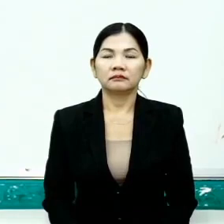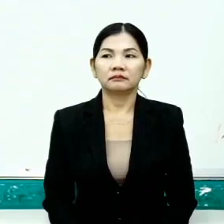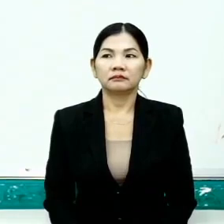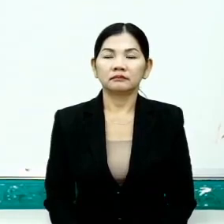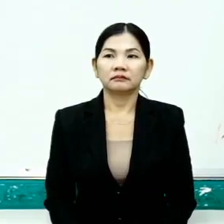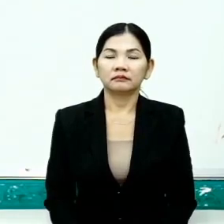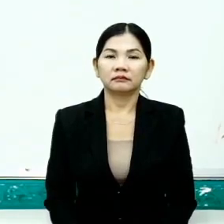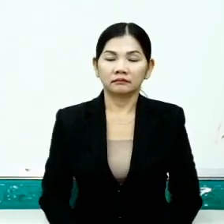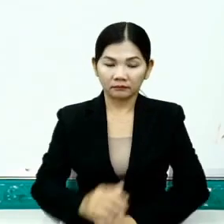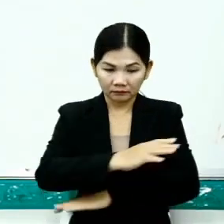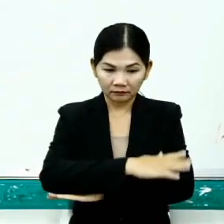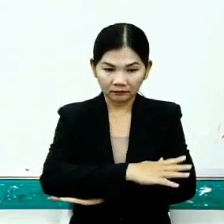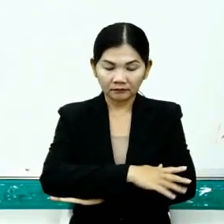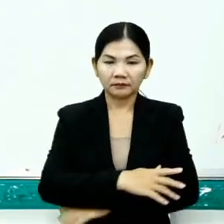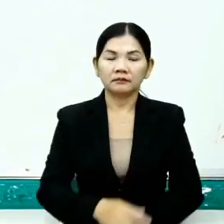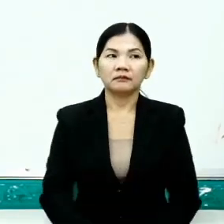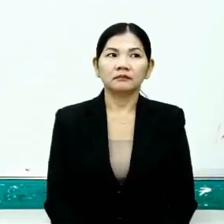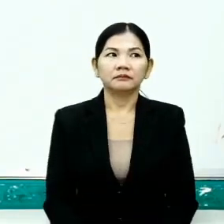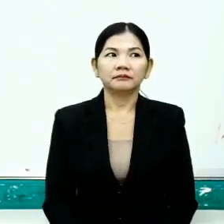chà con đã đai lên top